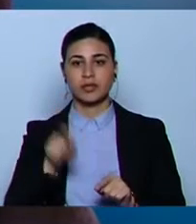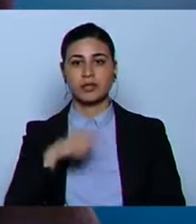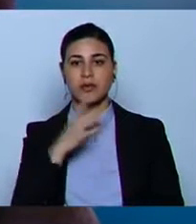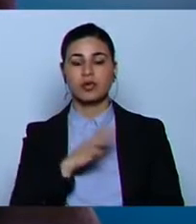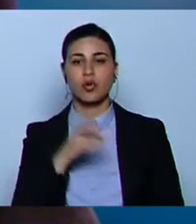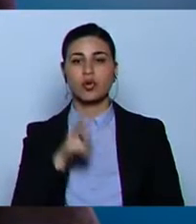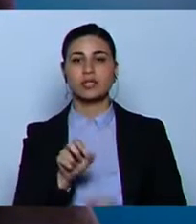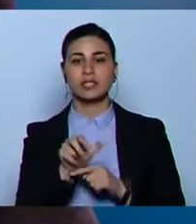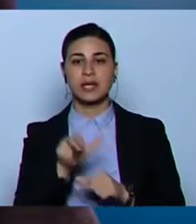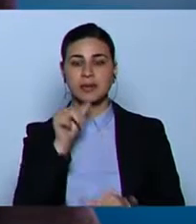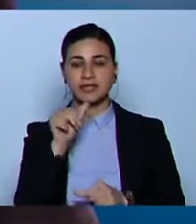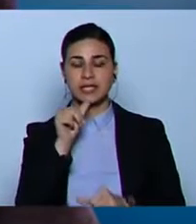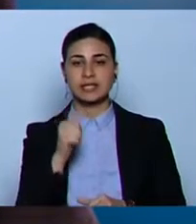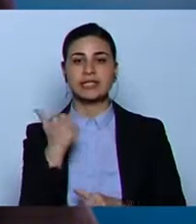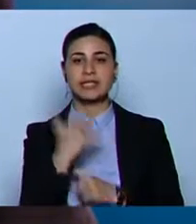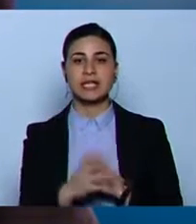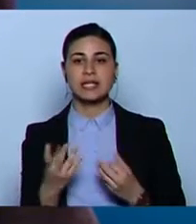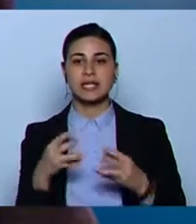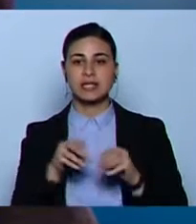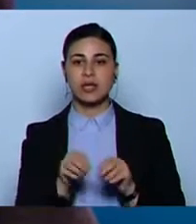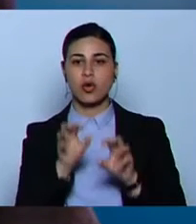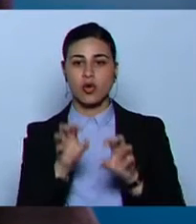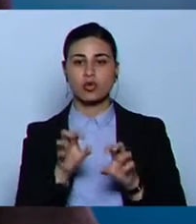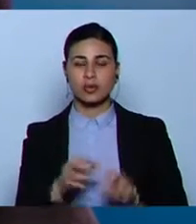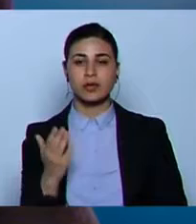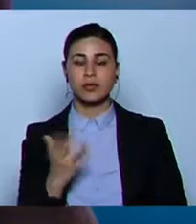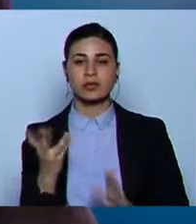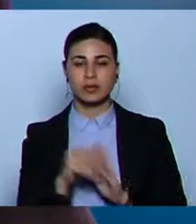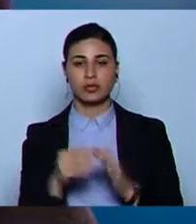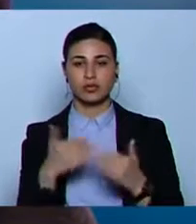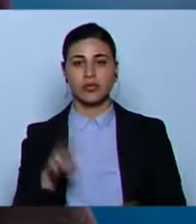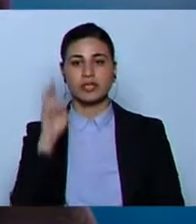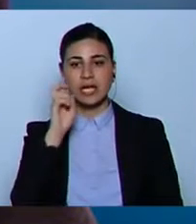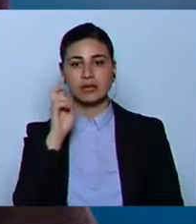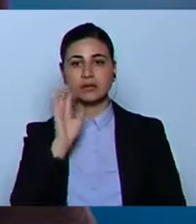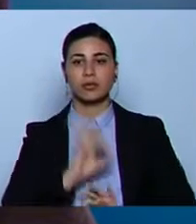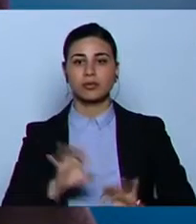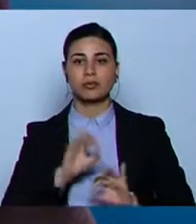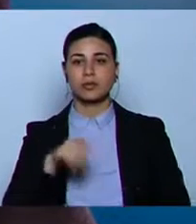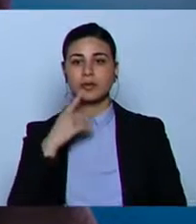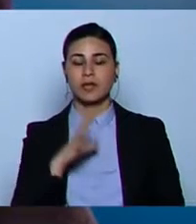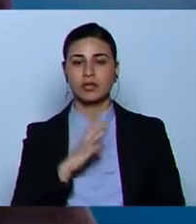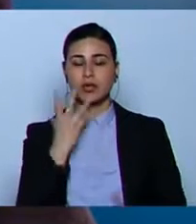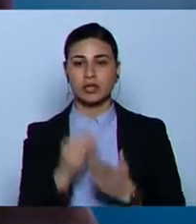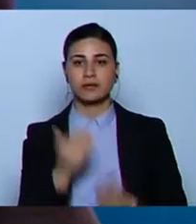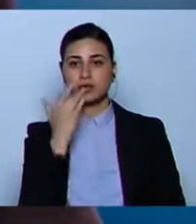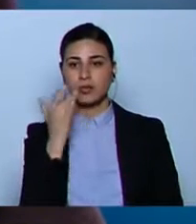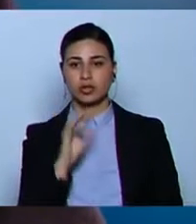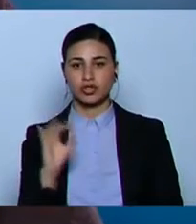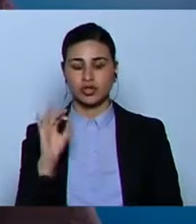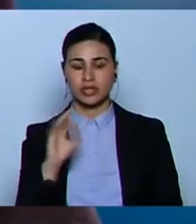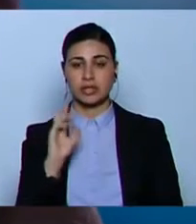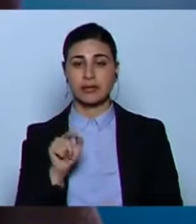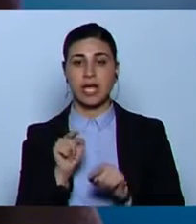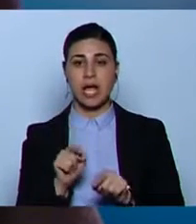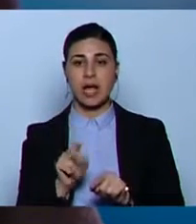ახსენეთ 2013 წელს დეცენტრალიზაციის კონცეფცია, რომელიც კონცეფციის ფარგლებშიც უკვე სახელმწიფომ განაცხადა თავის დეკლარირებული პოლიტიკის შესახებ. და